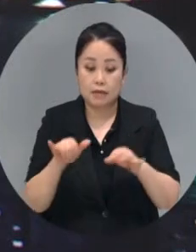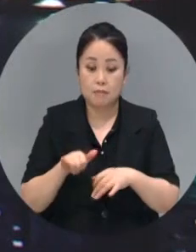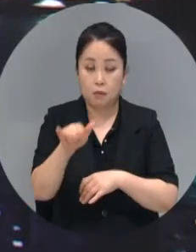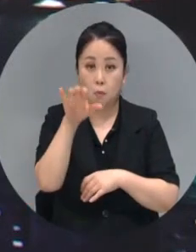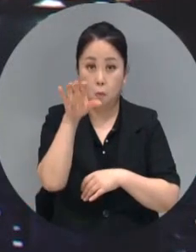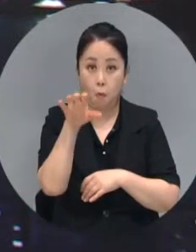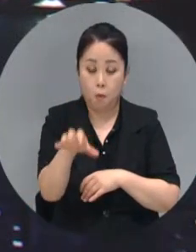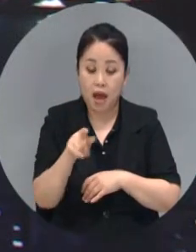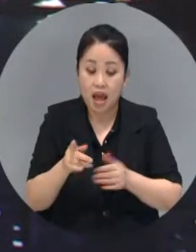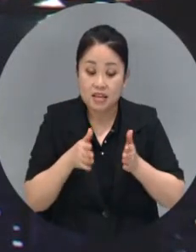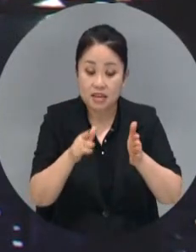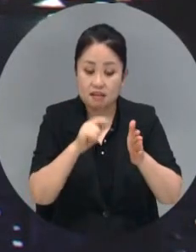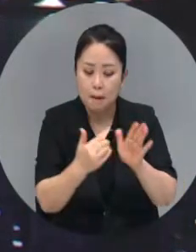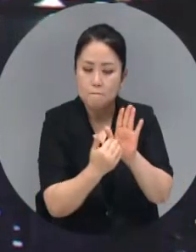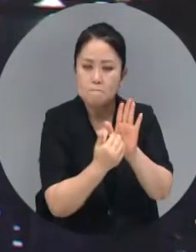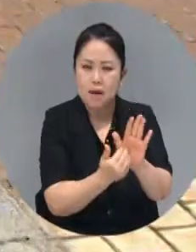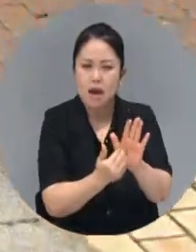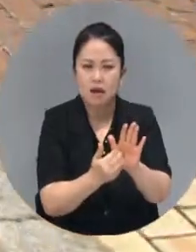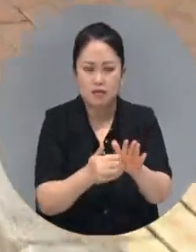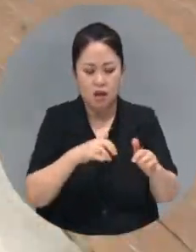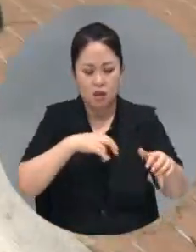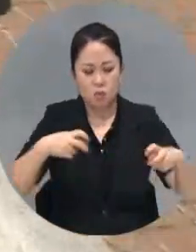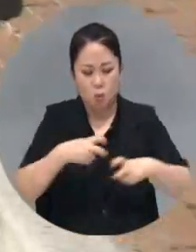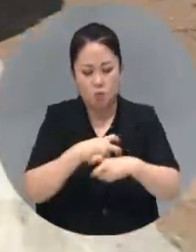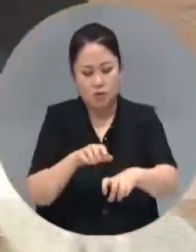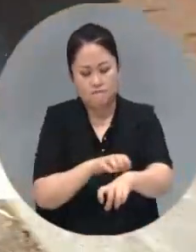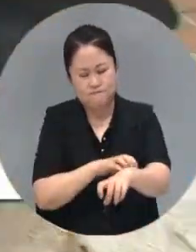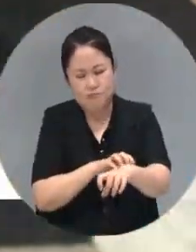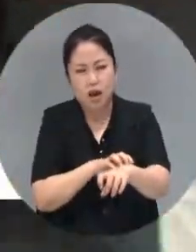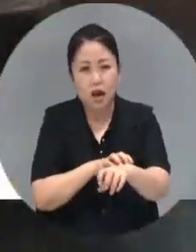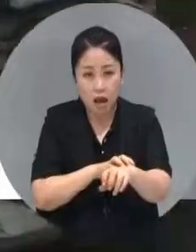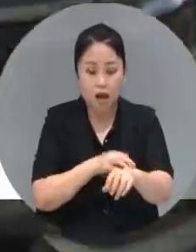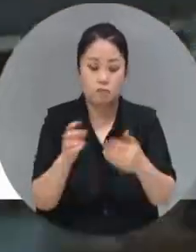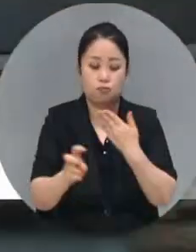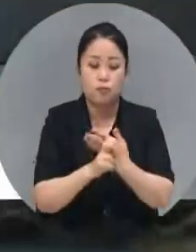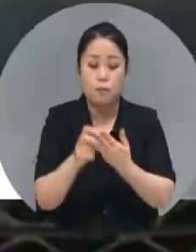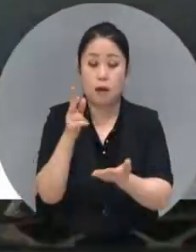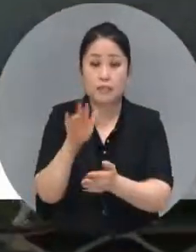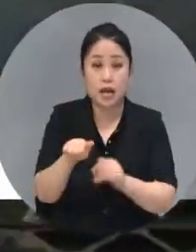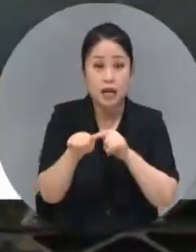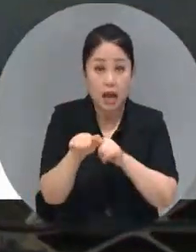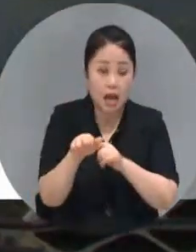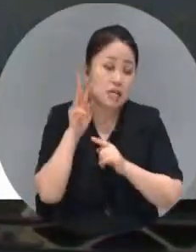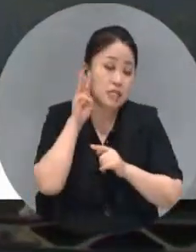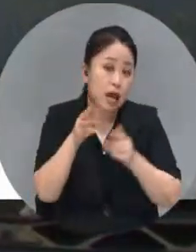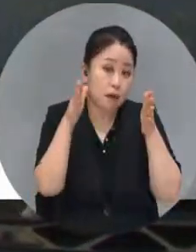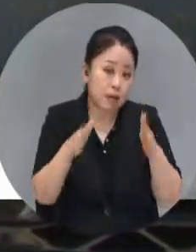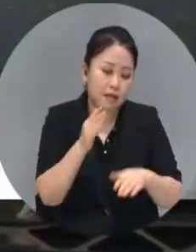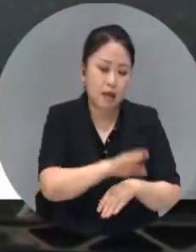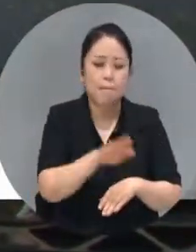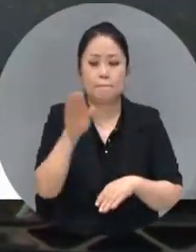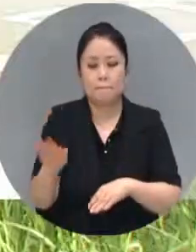김해공항 진입로 입구를 가로막아 큰 교통차질을 빚게 했던 불법 주차 차량이 사흘 만에